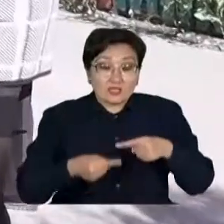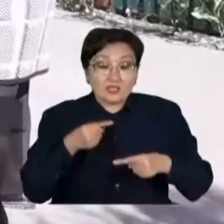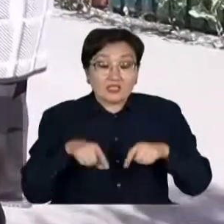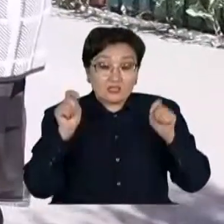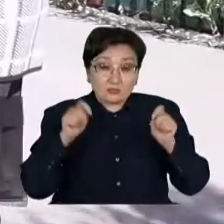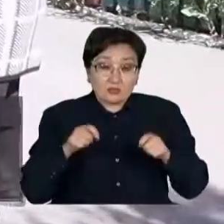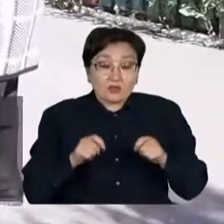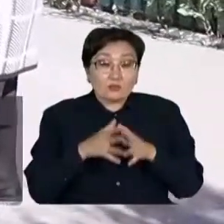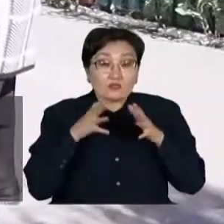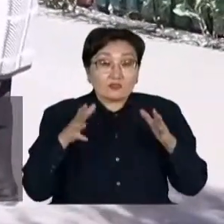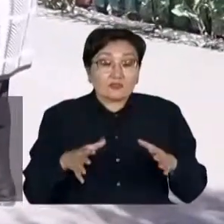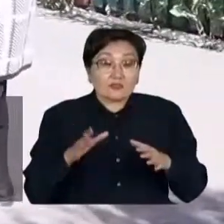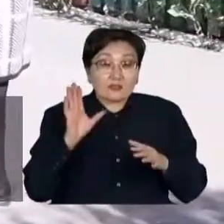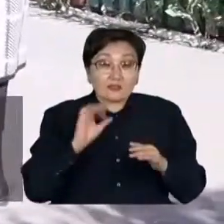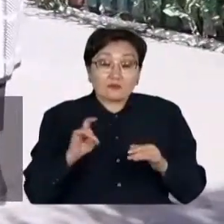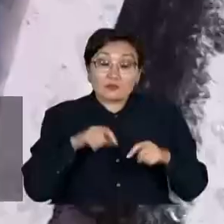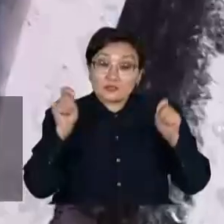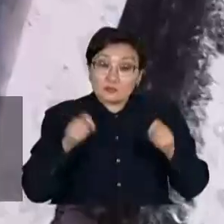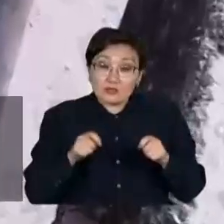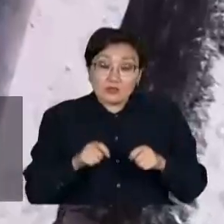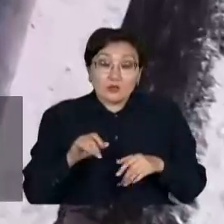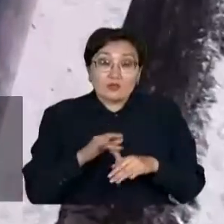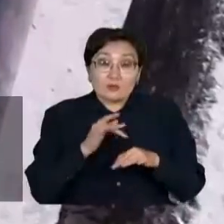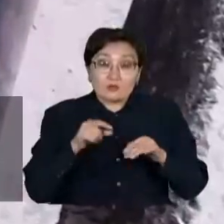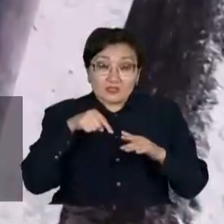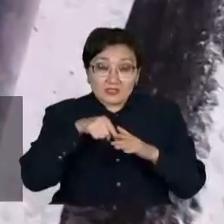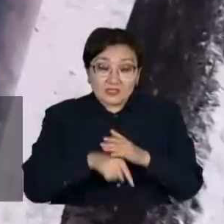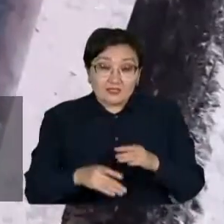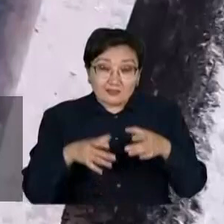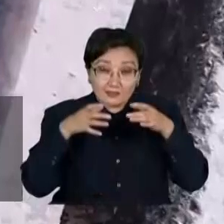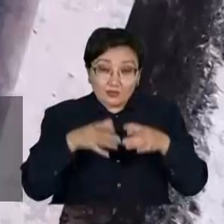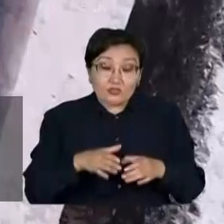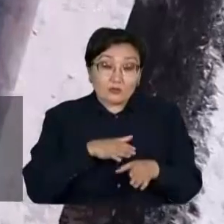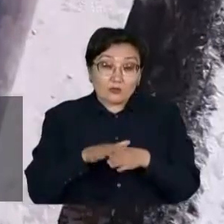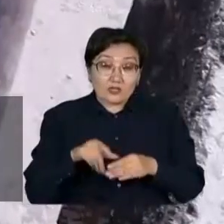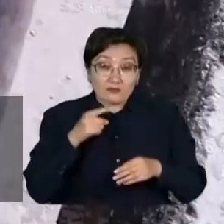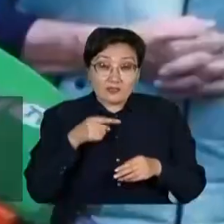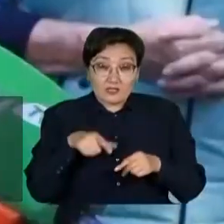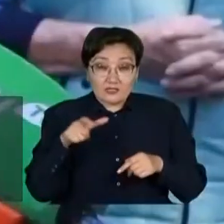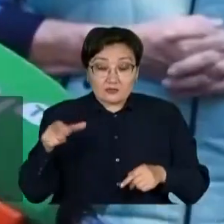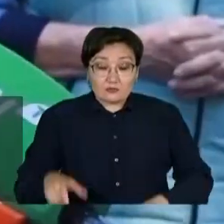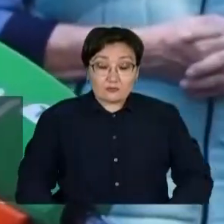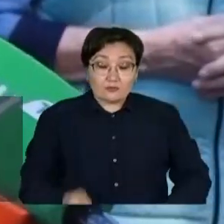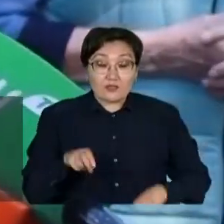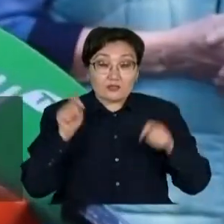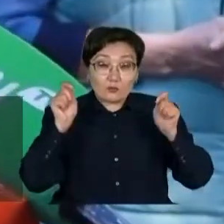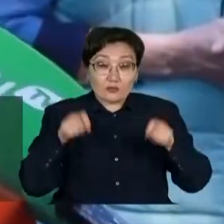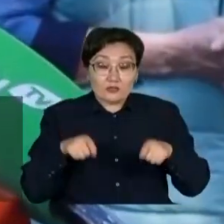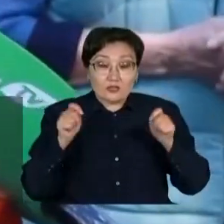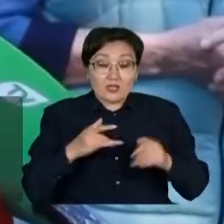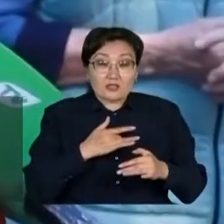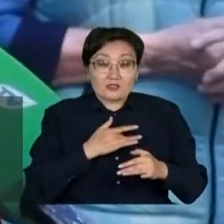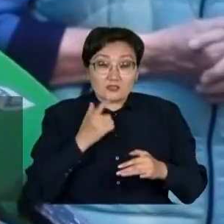дожди. Из-за большого количества осадков коллекторный колодец переполнился, сетуют они. Как дождь идет, у нас сердце